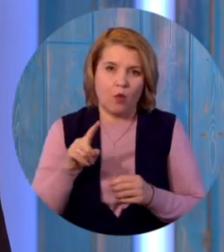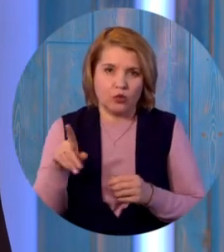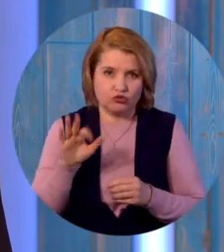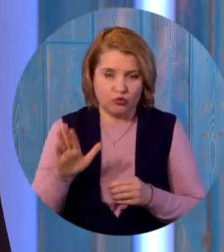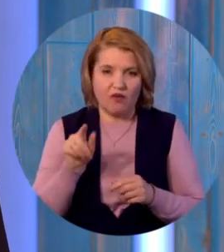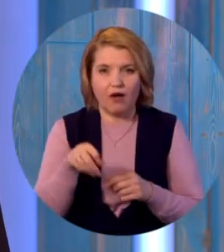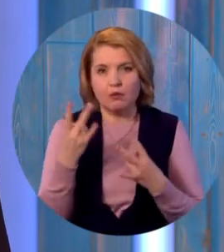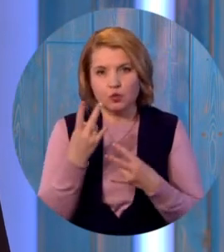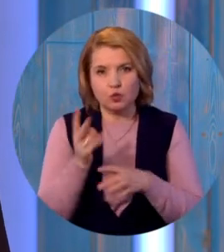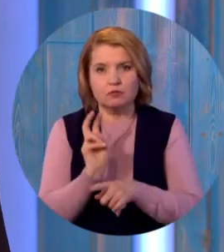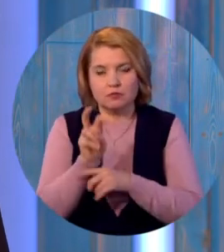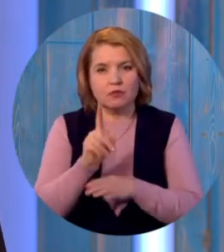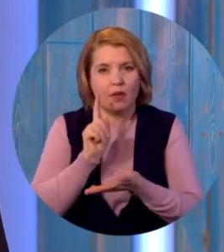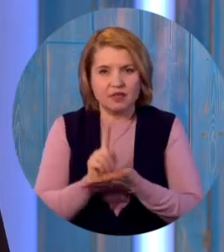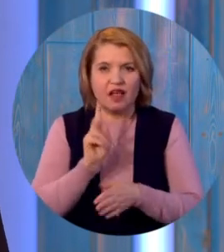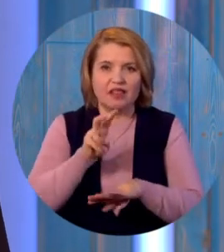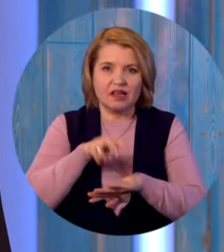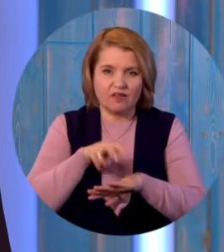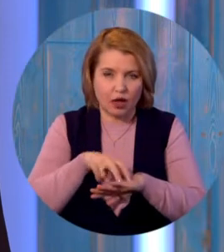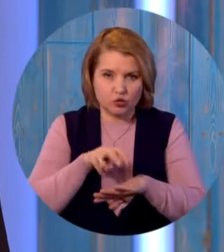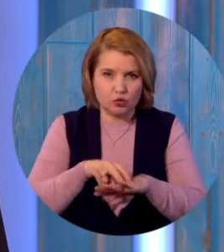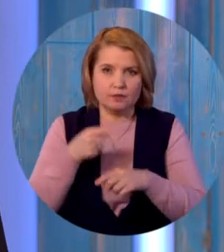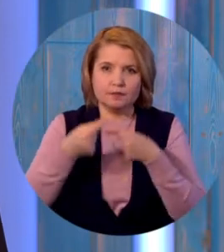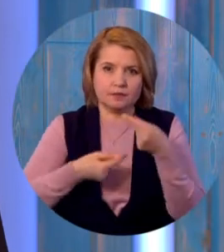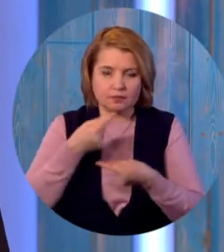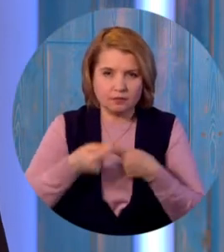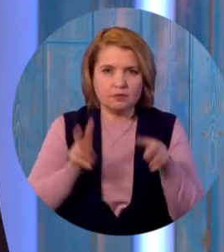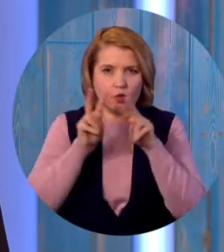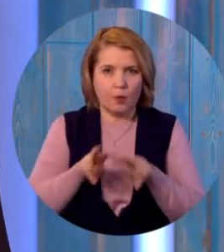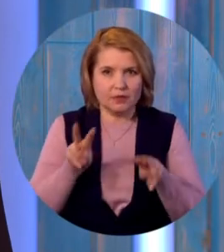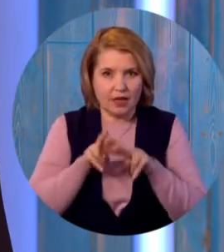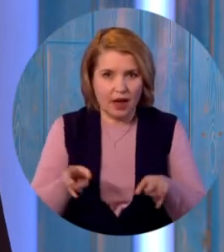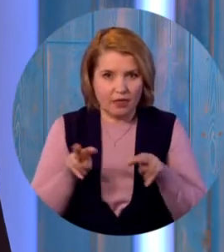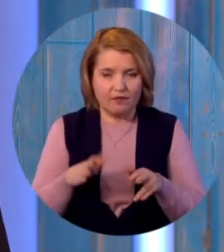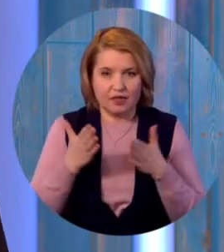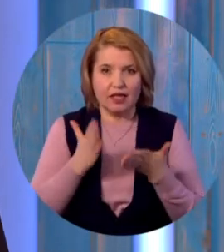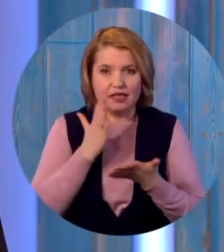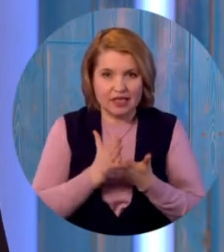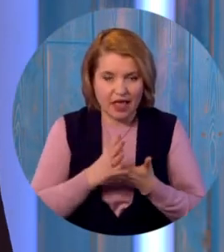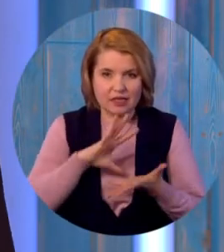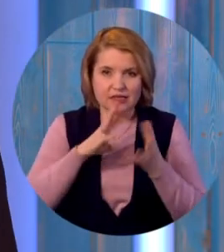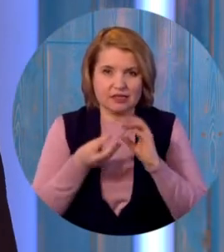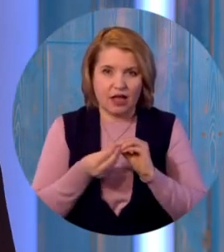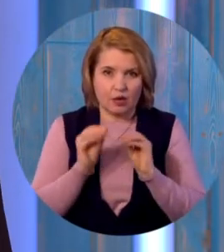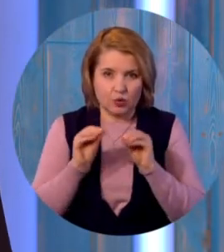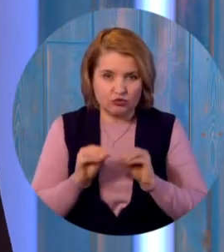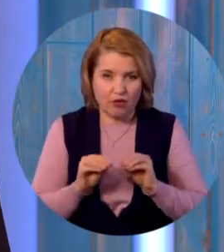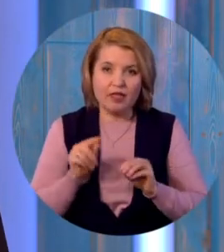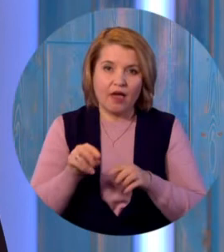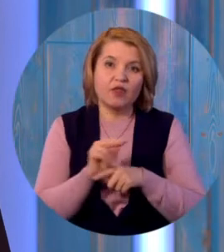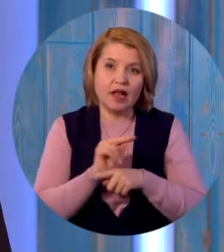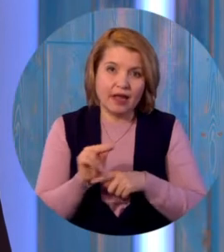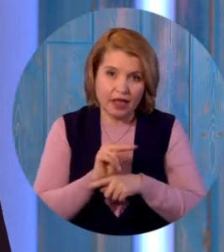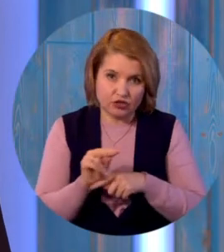вам показаться врачу, пройти, опять же, обследование, если оно есть, принести заключение. И, конечно, это лечится, но